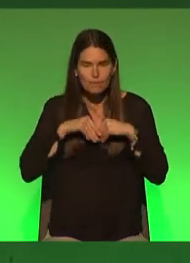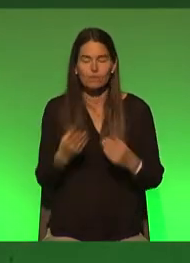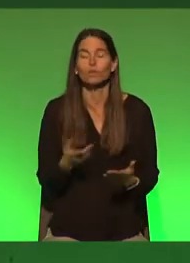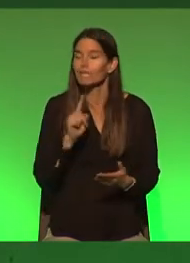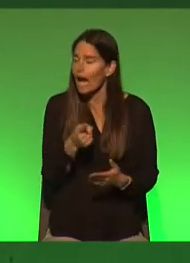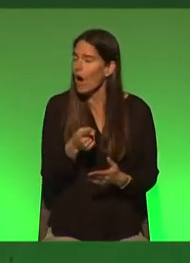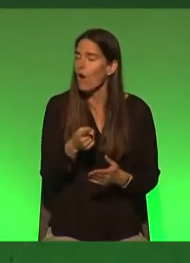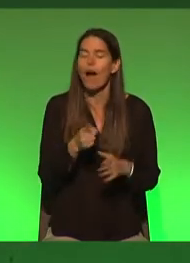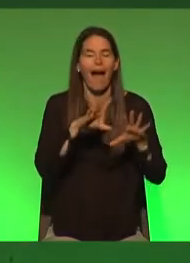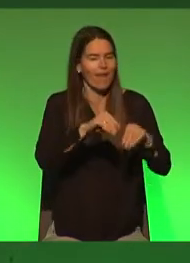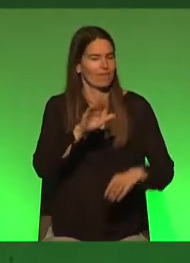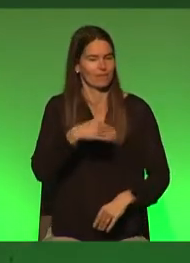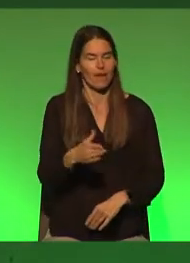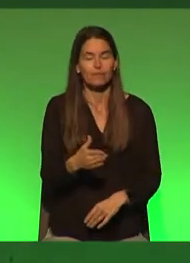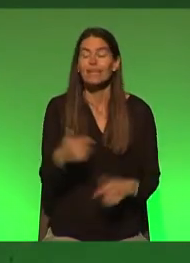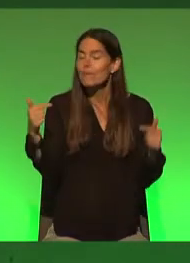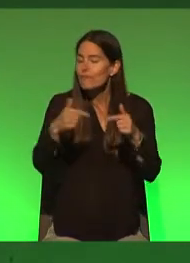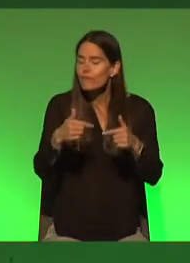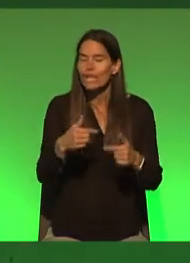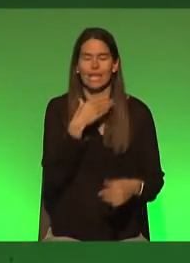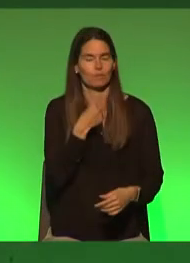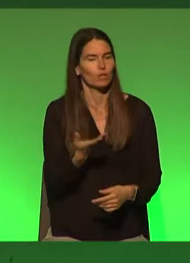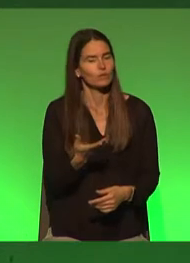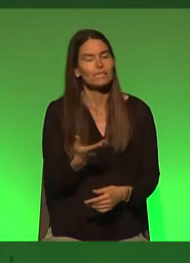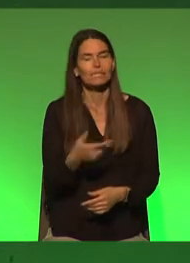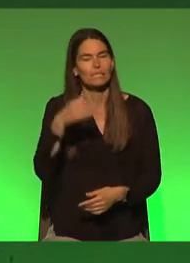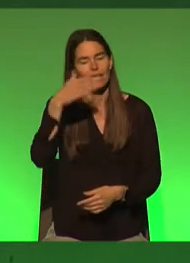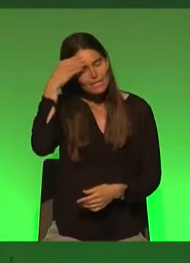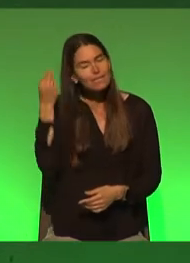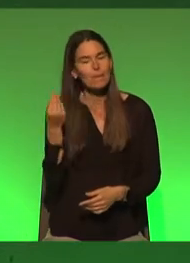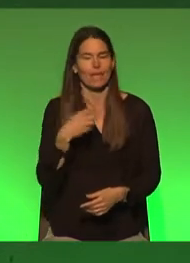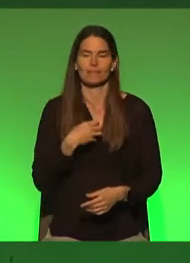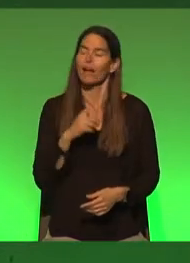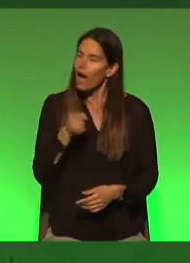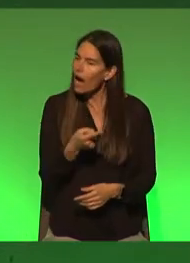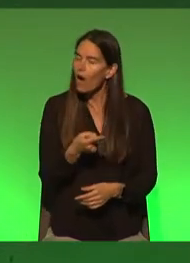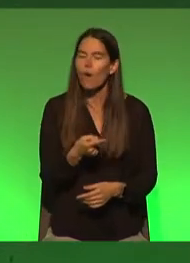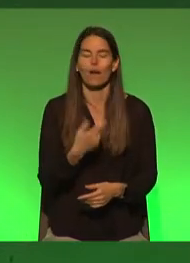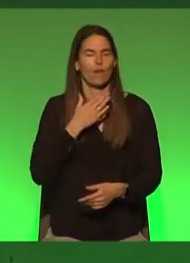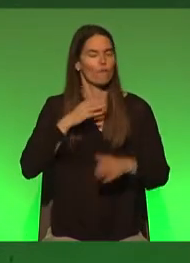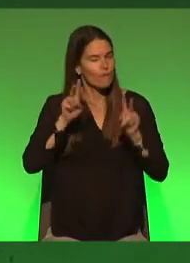des Pflegebedürftigen und der Demenzkranken ist unantastbar. Liebe Freundinnen und Freunde,